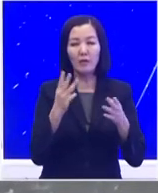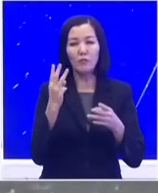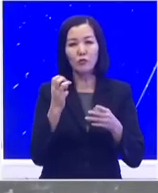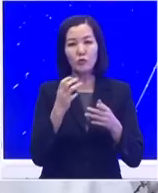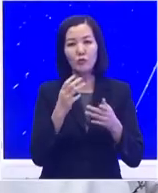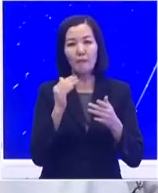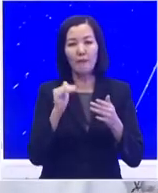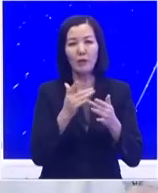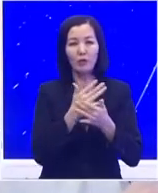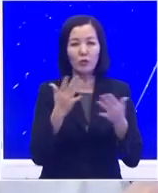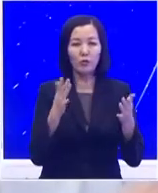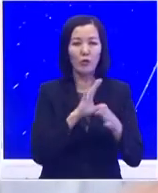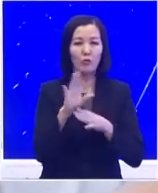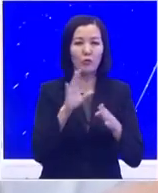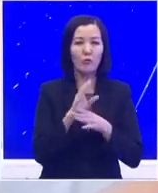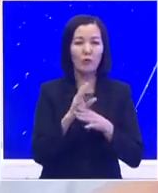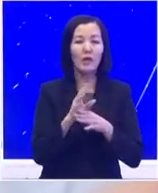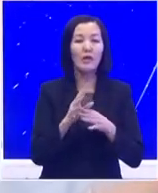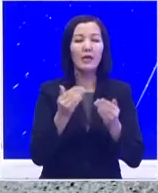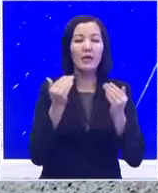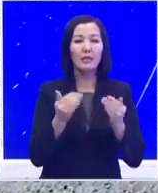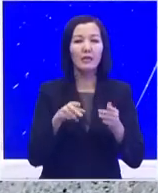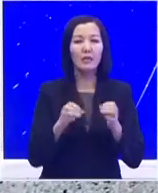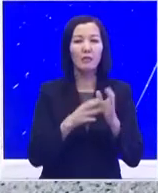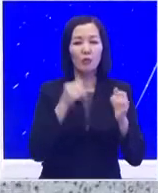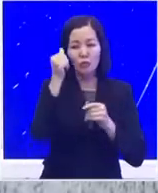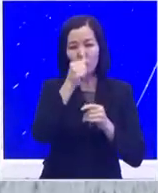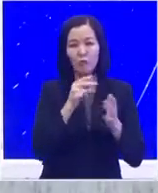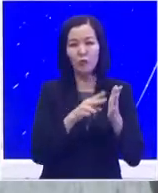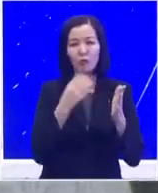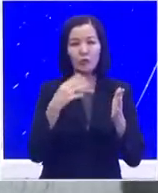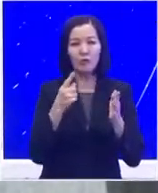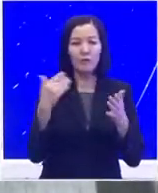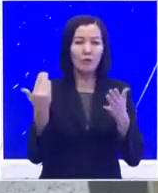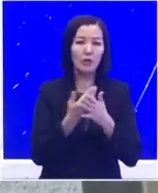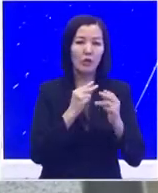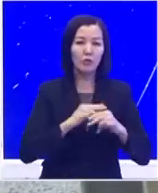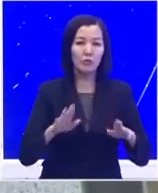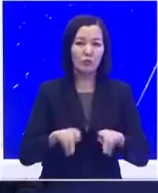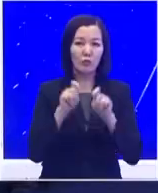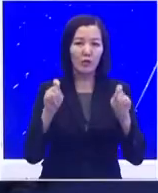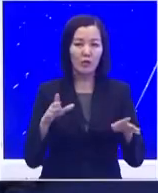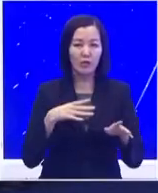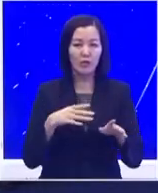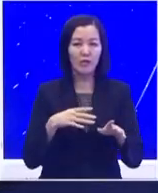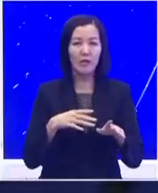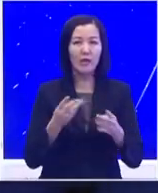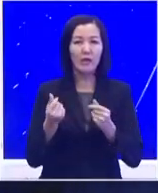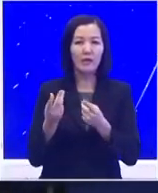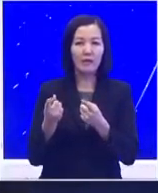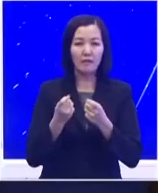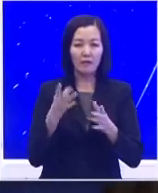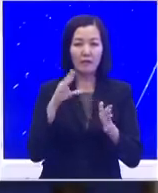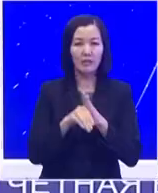100 адам еңбек етеді. Жалпы 2019 жылы Іледе 741 жаңа жұмыс орны құрылыпты.